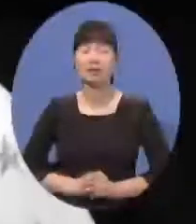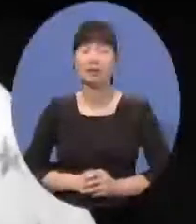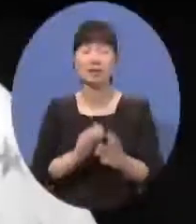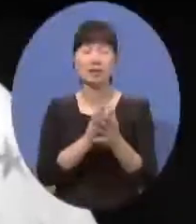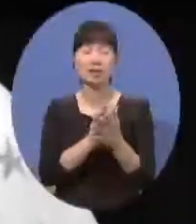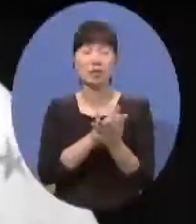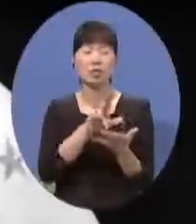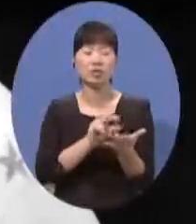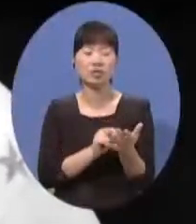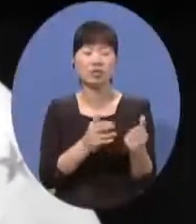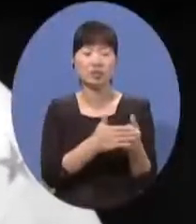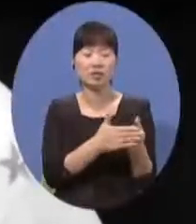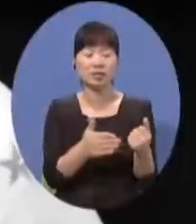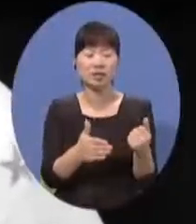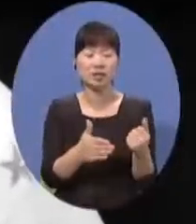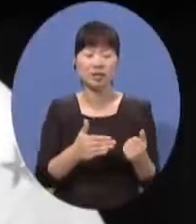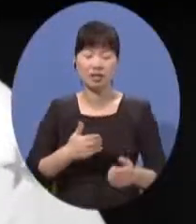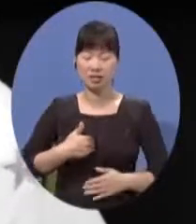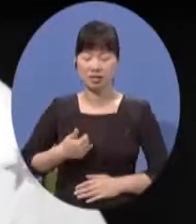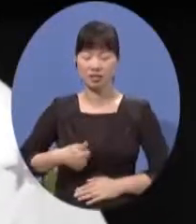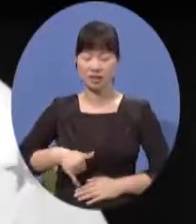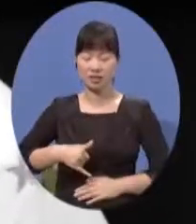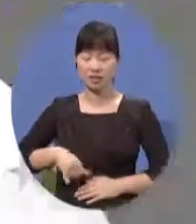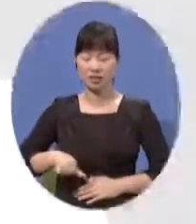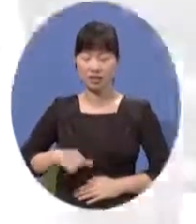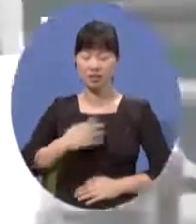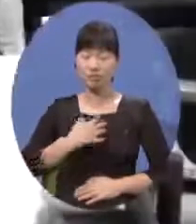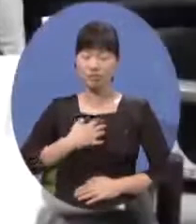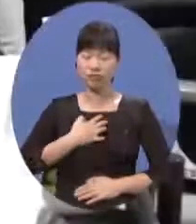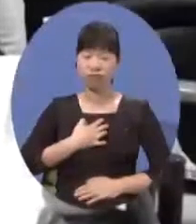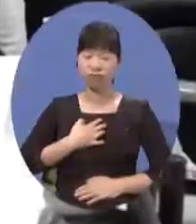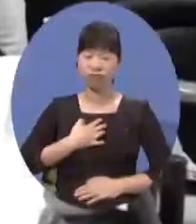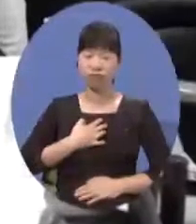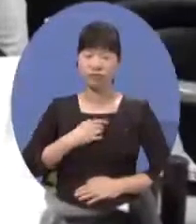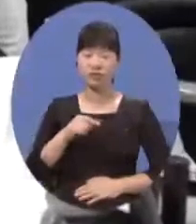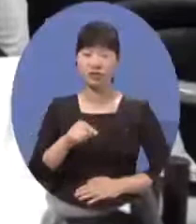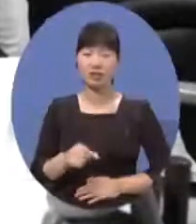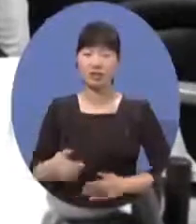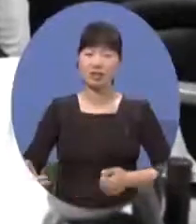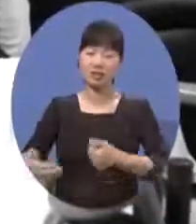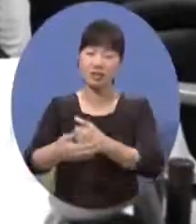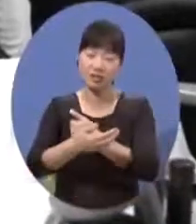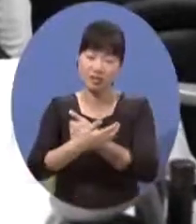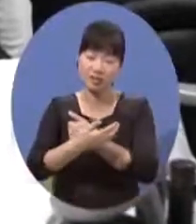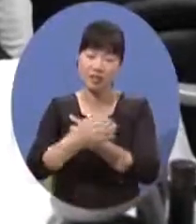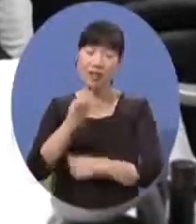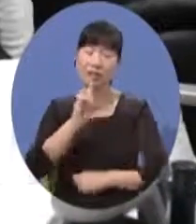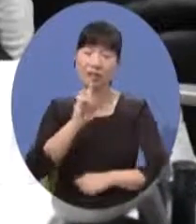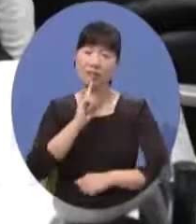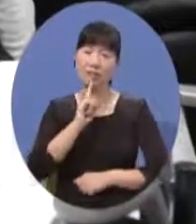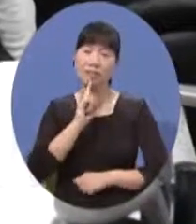친구 문제로 아이가 속상해합니다. 그런 아이의 어깨를 안아주며 말해줍니다.